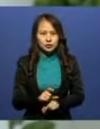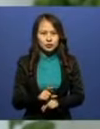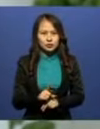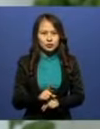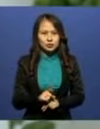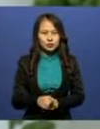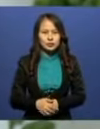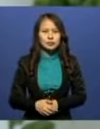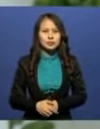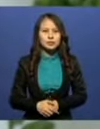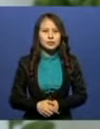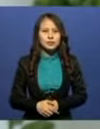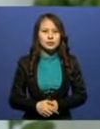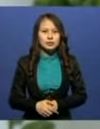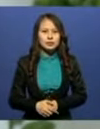адамгершілігі мол,